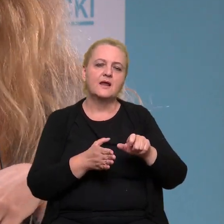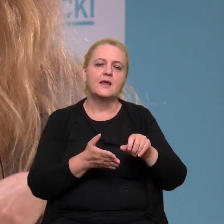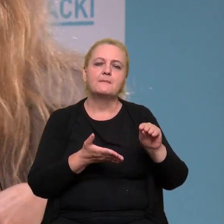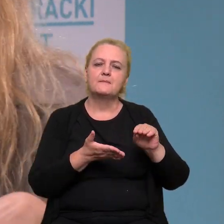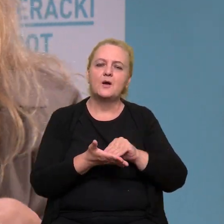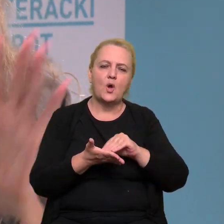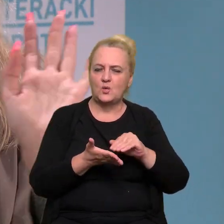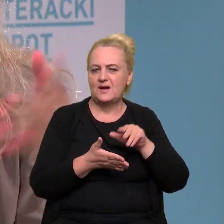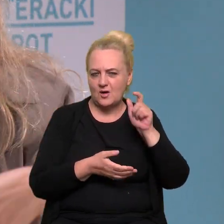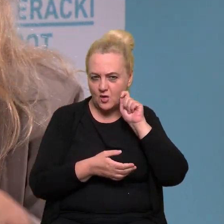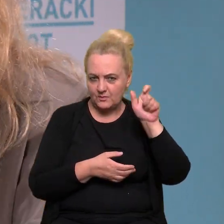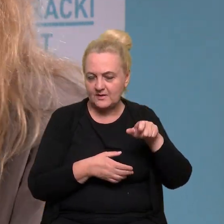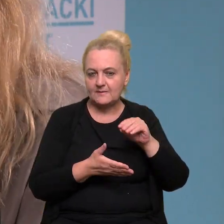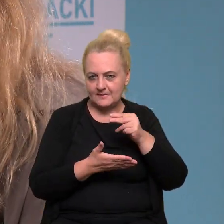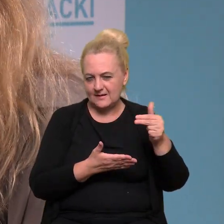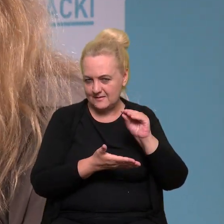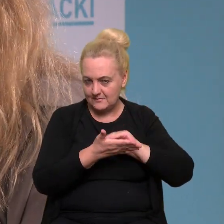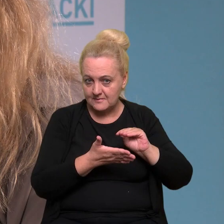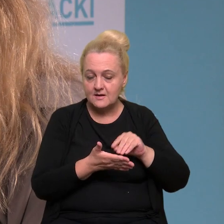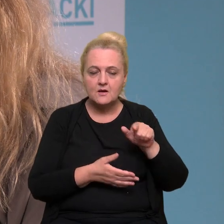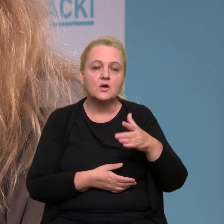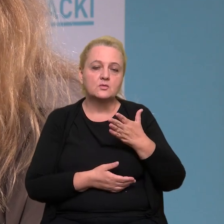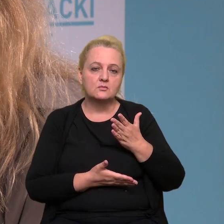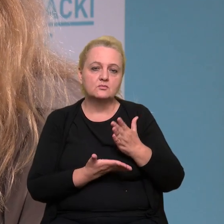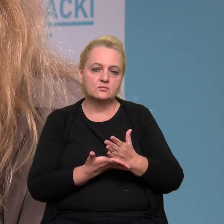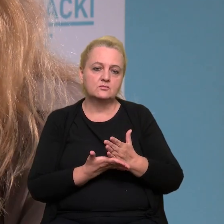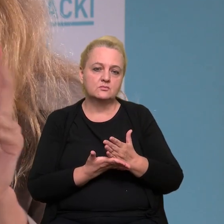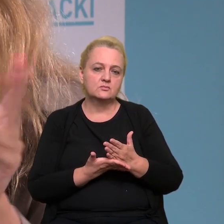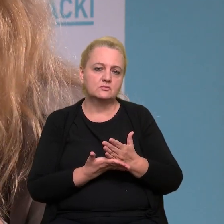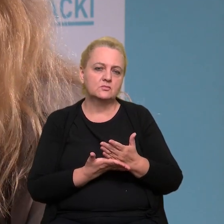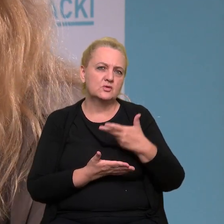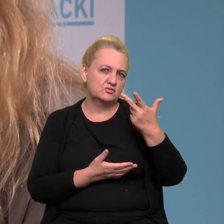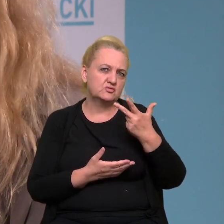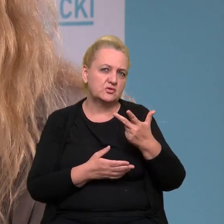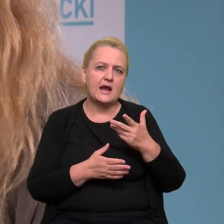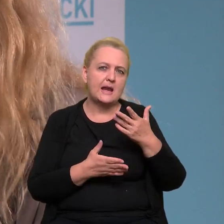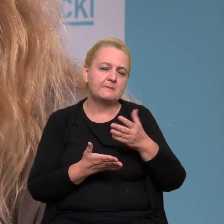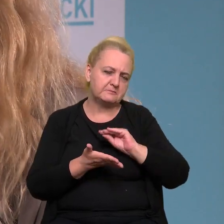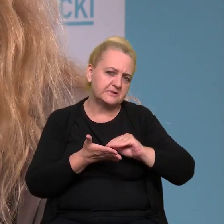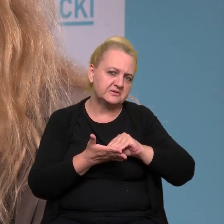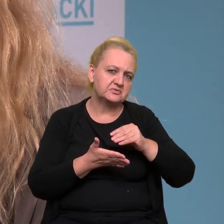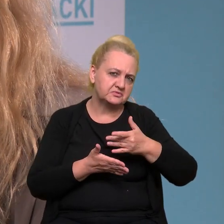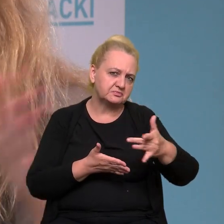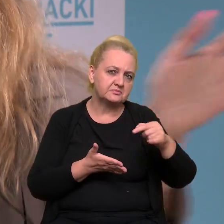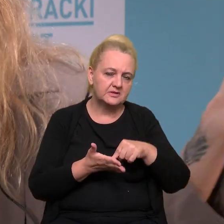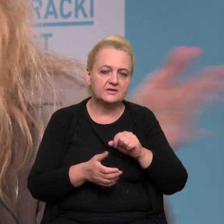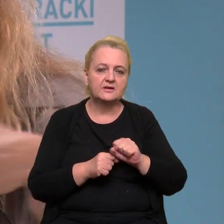od 3 lat bardzo nieregularnie i napisałam